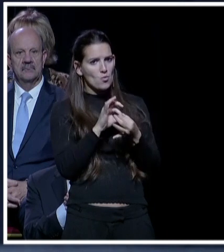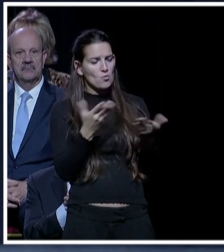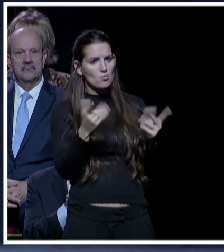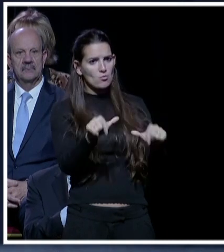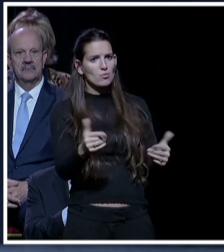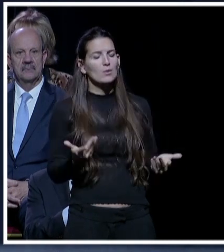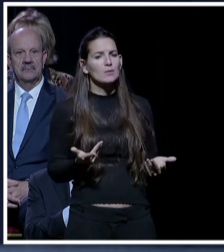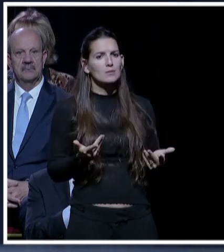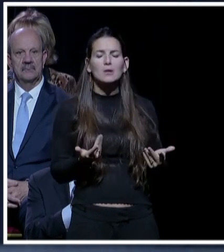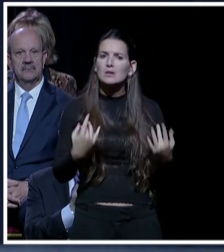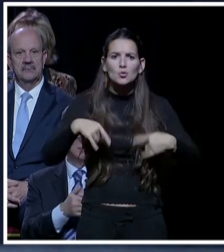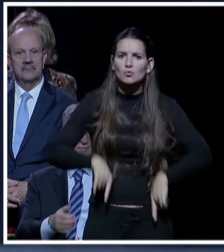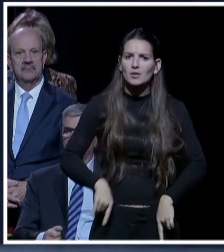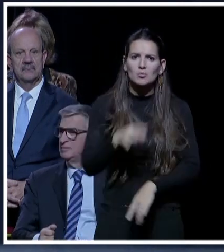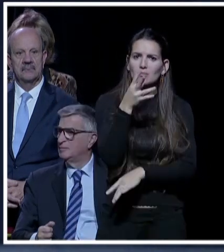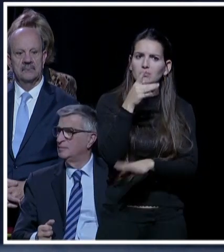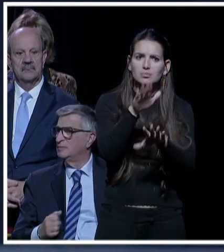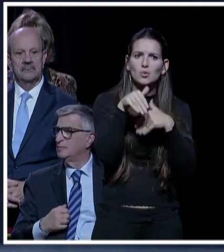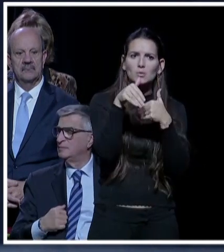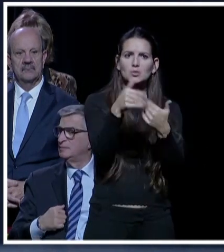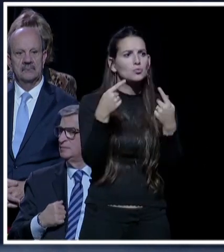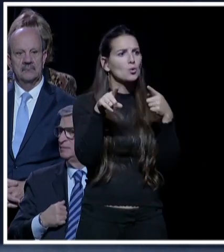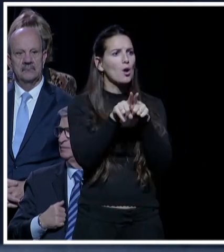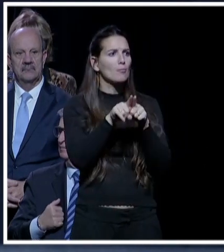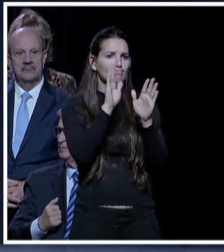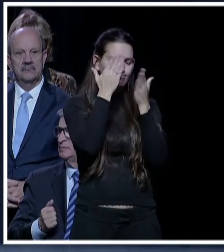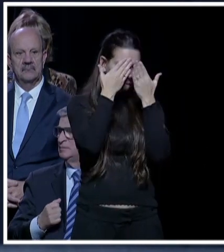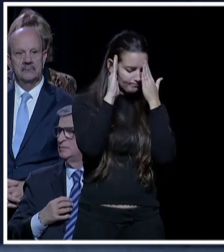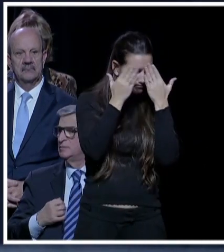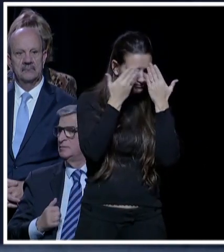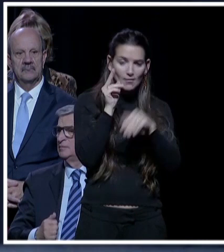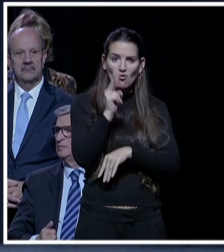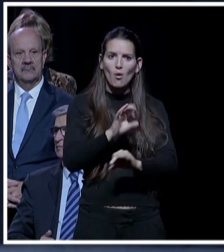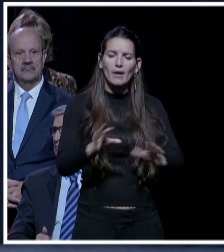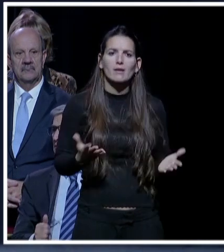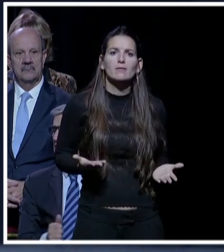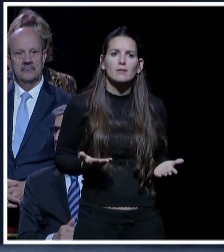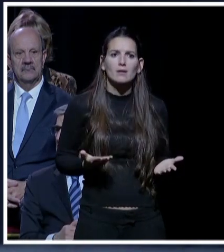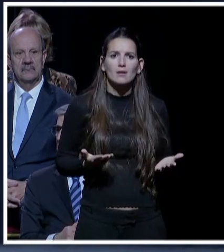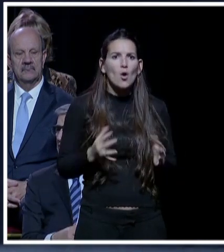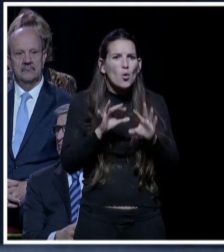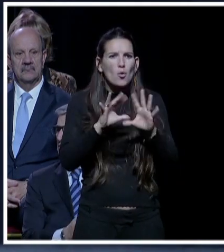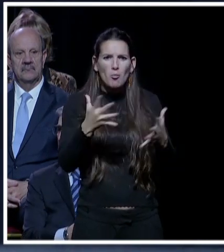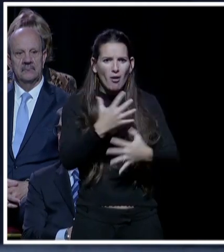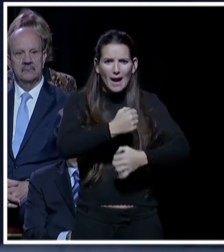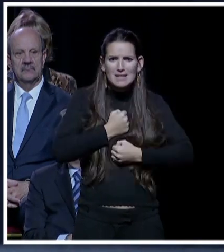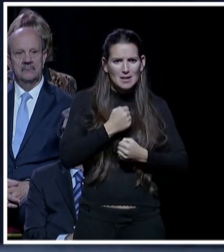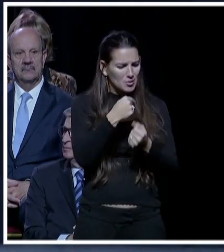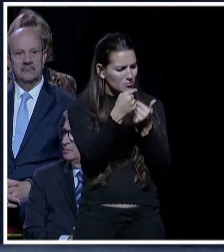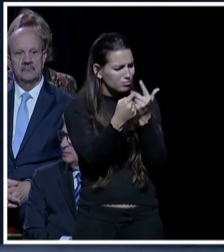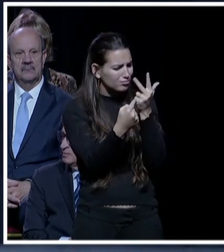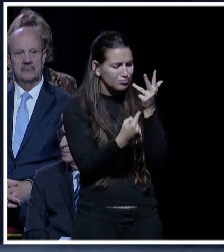Le gouvernement ne peut pas continuer à faire semblant de rien. Comment peut-il encaisser tant de vexations et ne pas